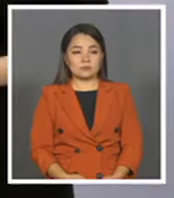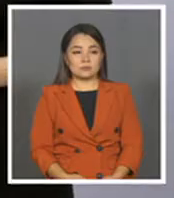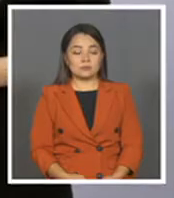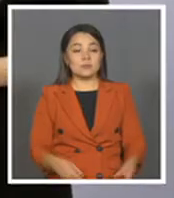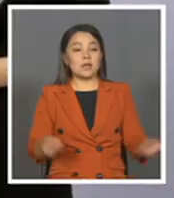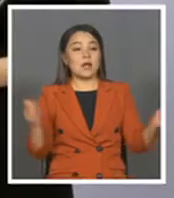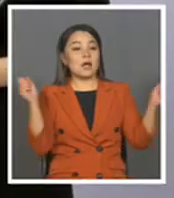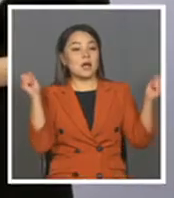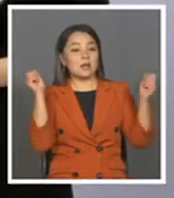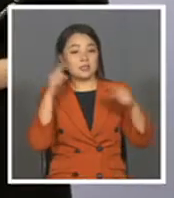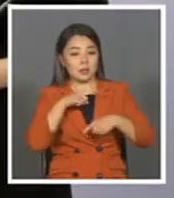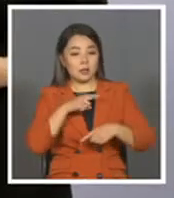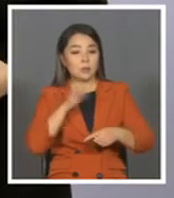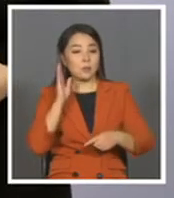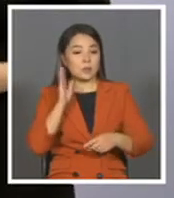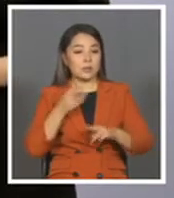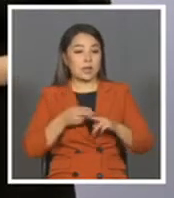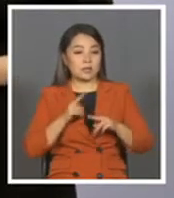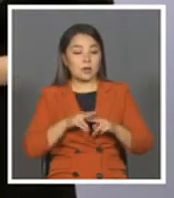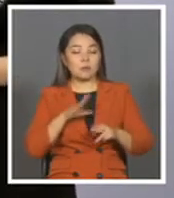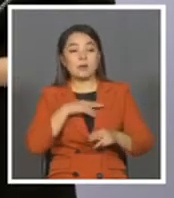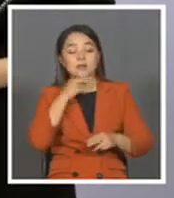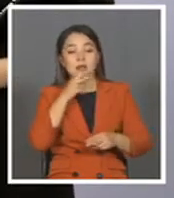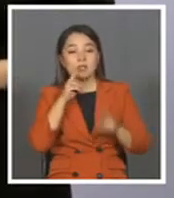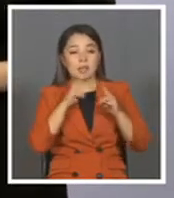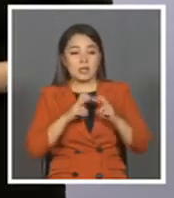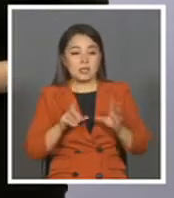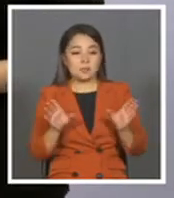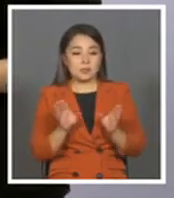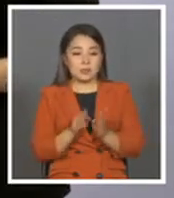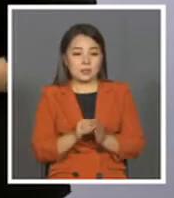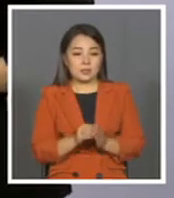Анықтап болсаңыздар, экрандағы жауабымен тексеріп көрейік.